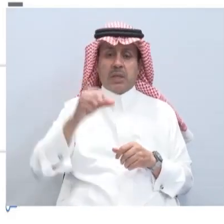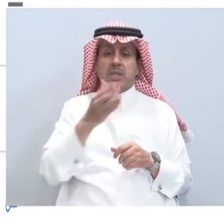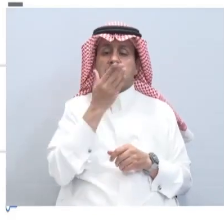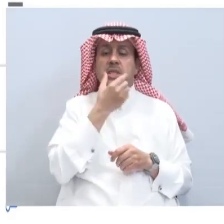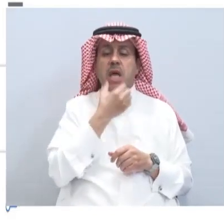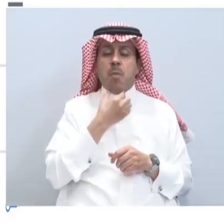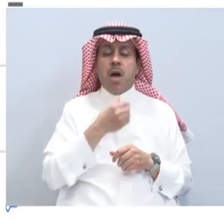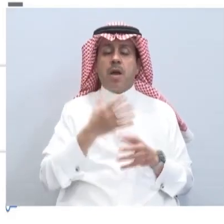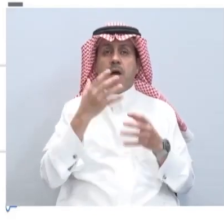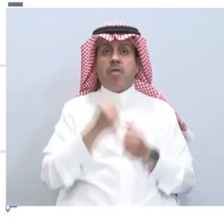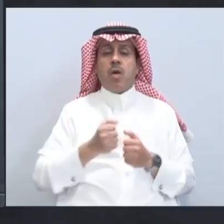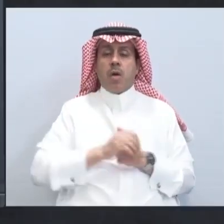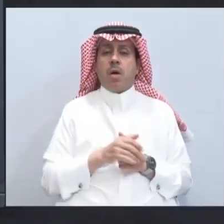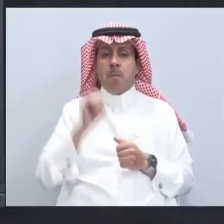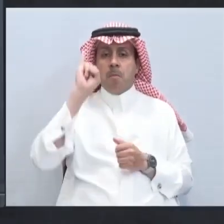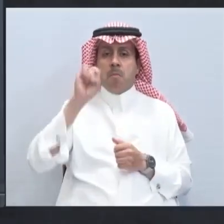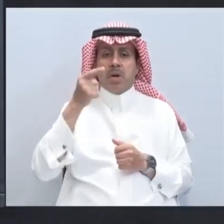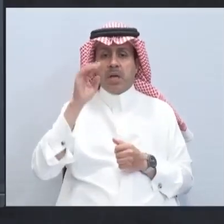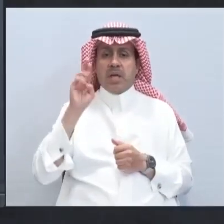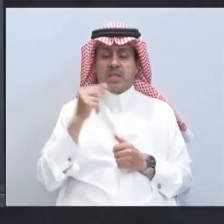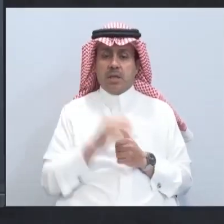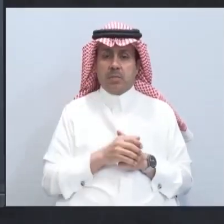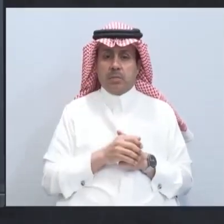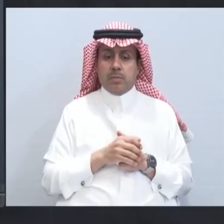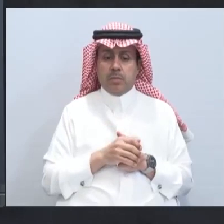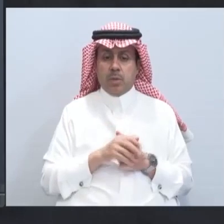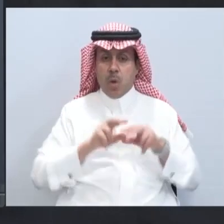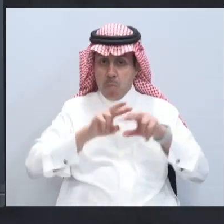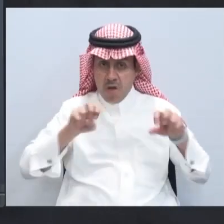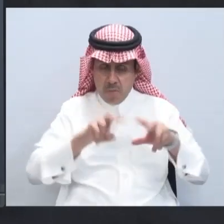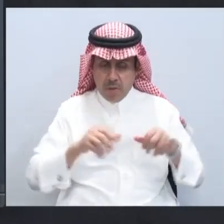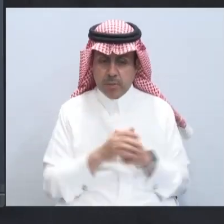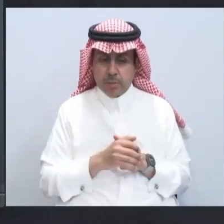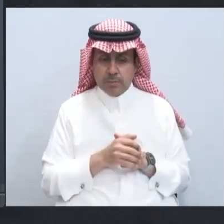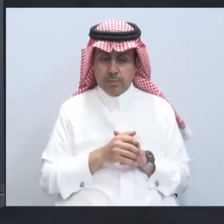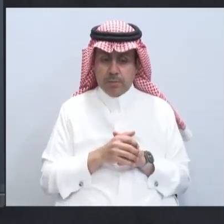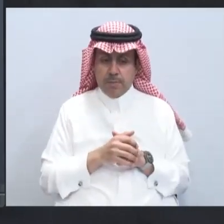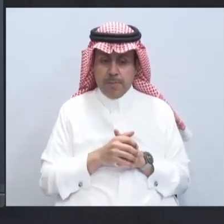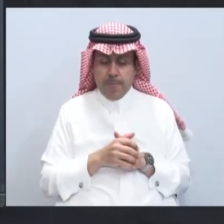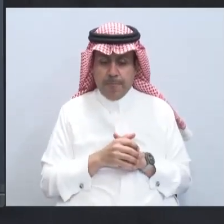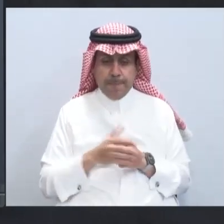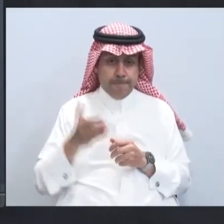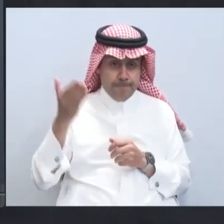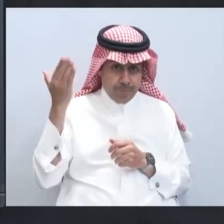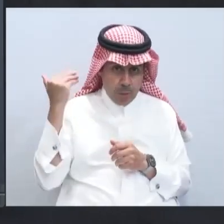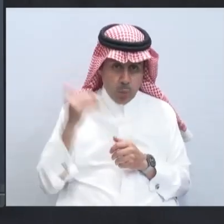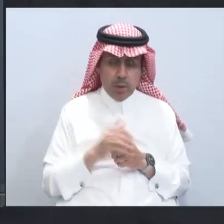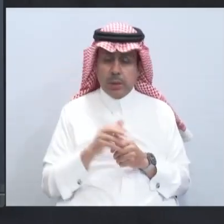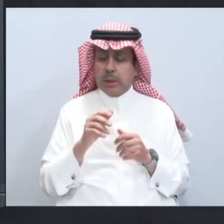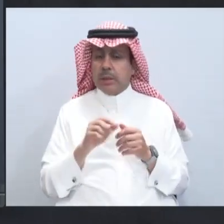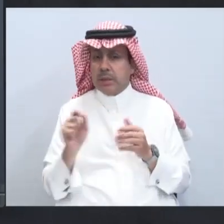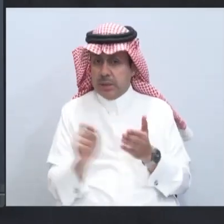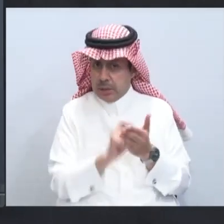يعني باكثر من شكل او اسلوب ان بحثنا مثلا سابقا عنها بكتابه